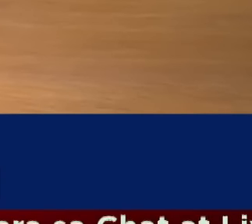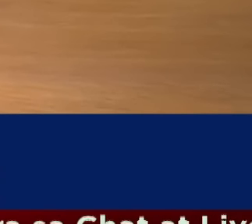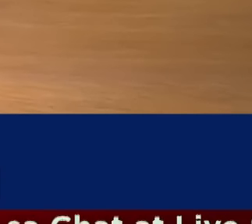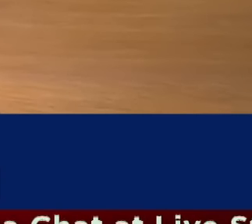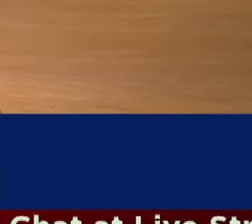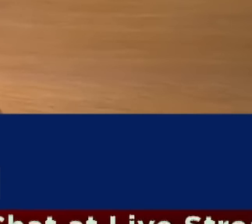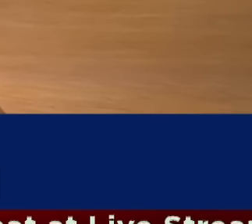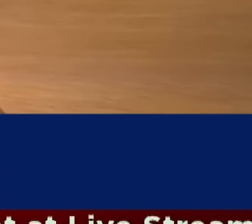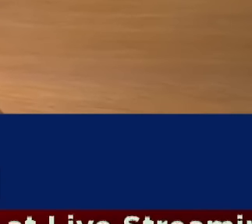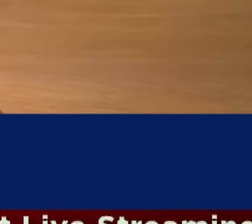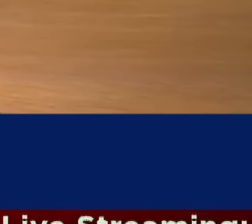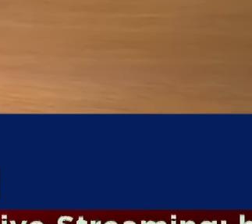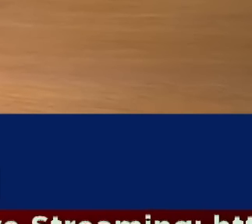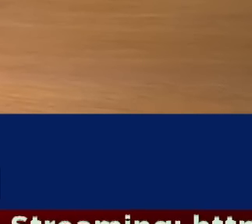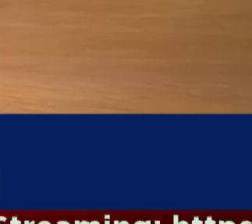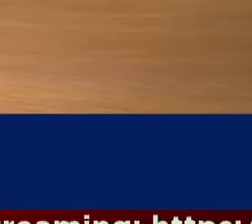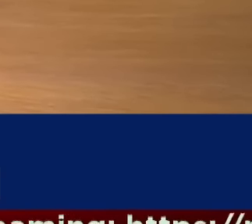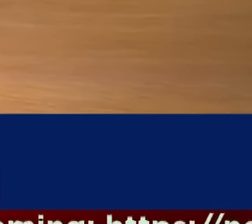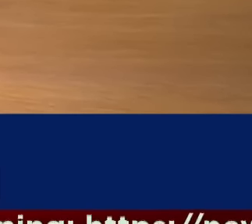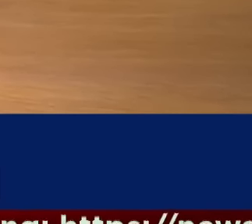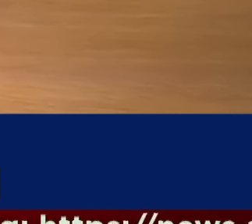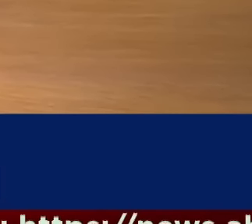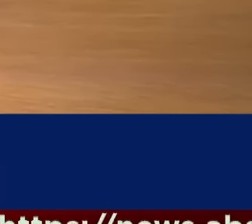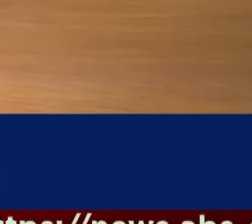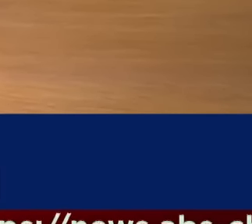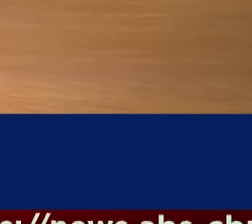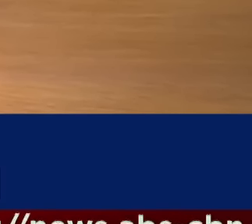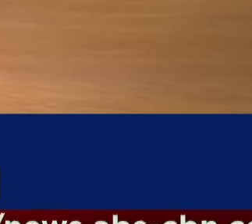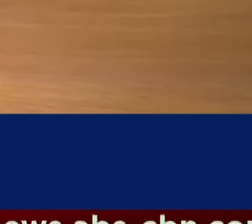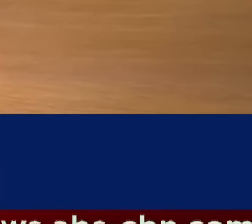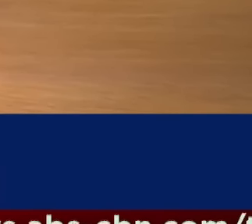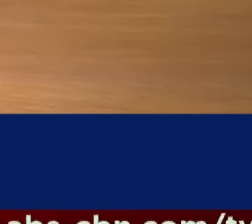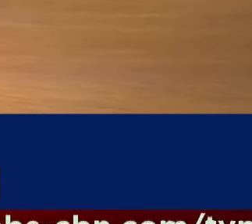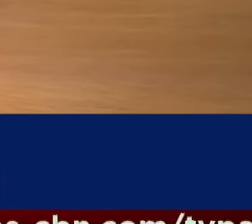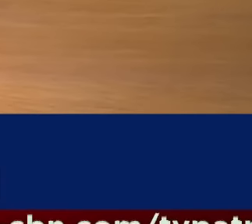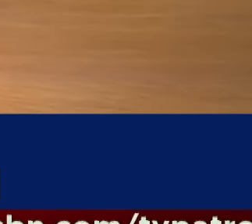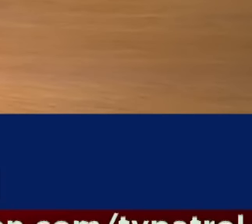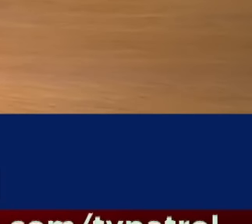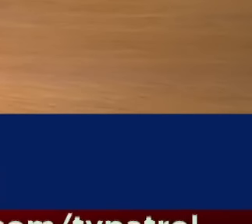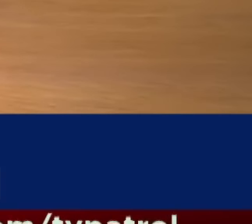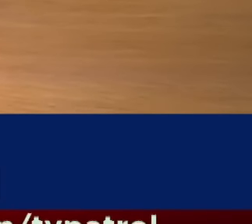Digitalization is the call of today, not the call of the future,